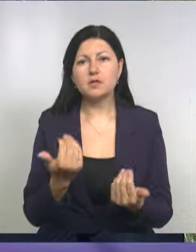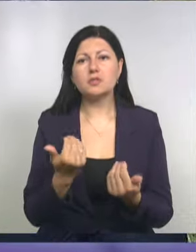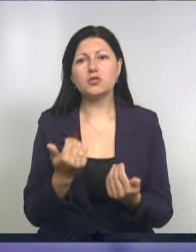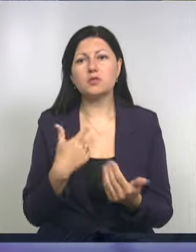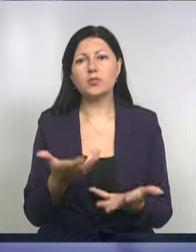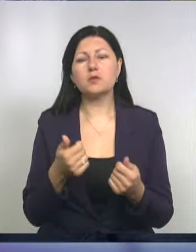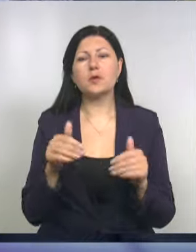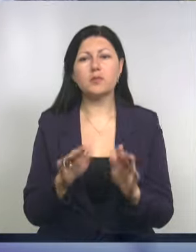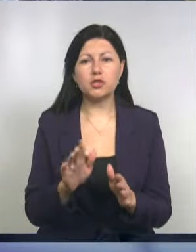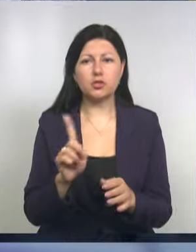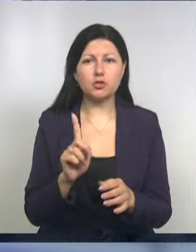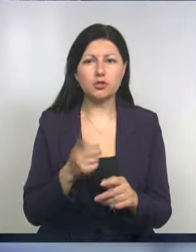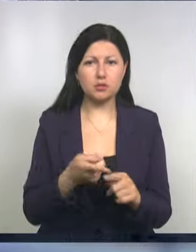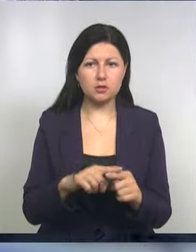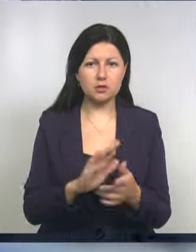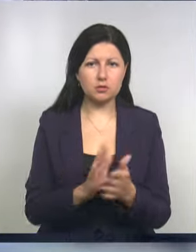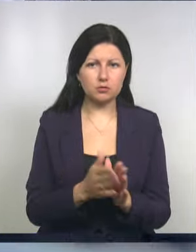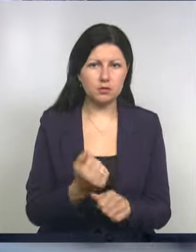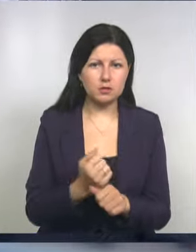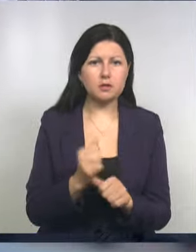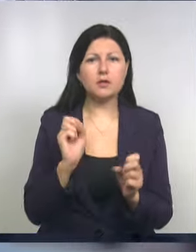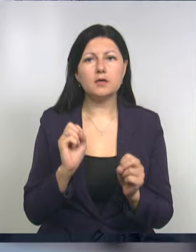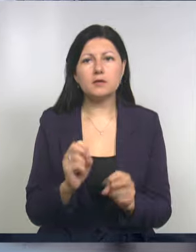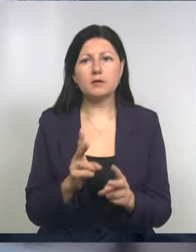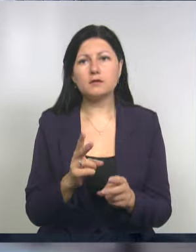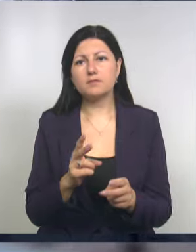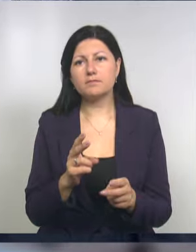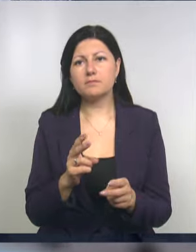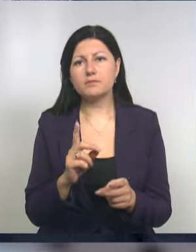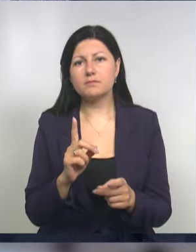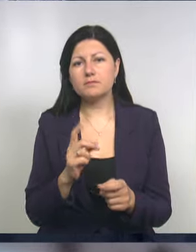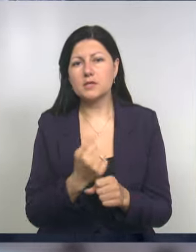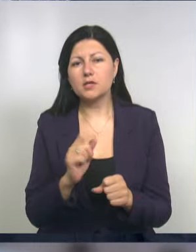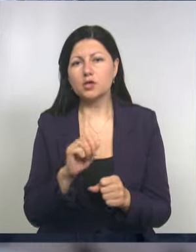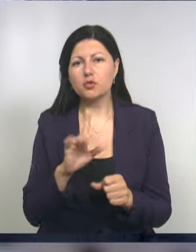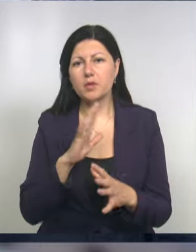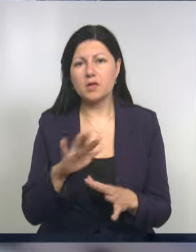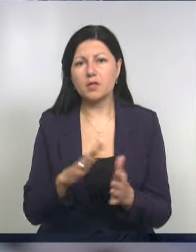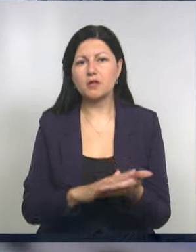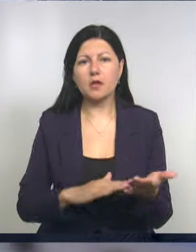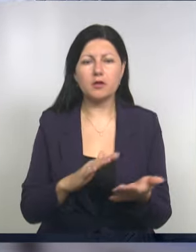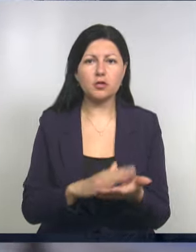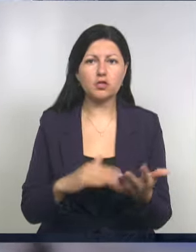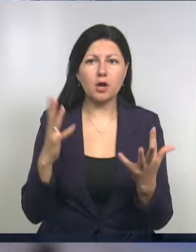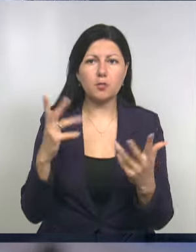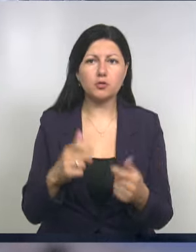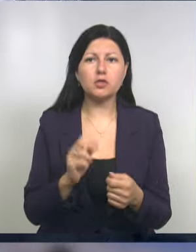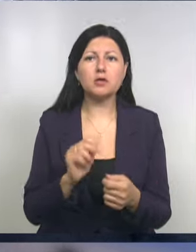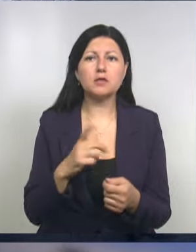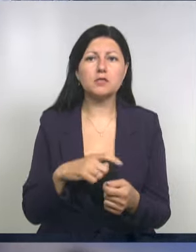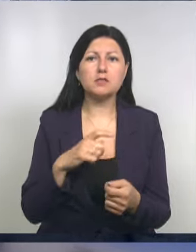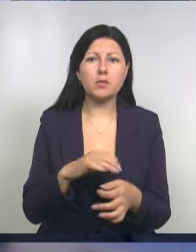принимаем решение, что с этой ситуацией делать, как вытащить так, чтобы не было обрушения дальнейшего. Потому что как себя поведет